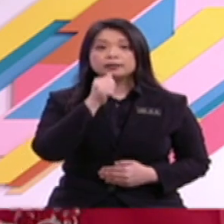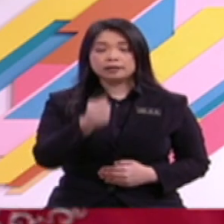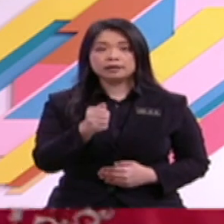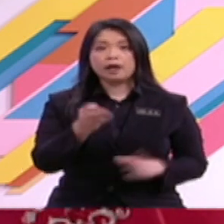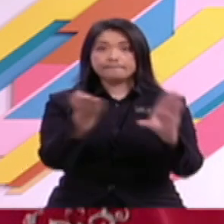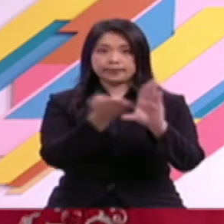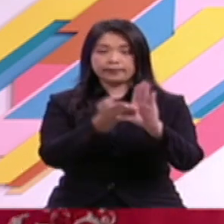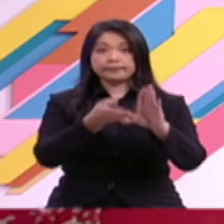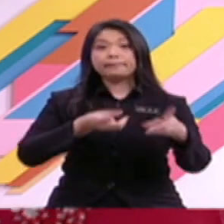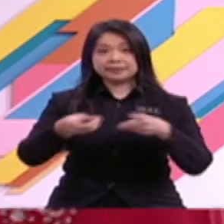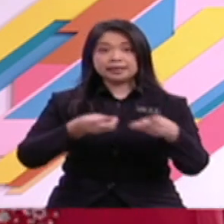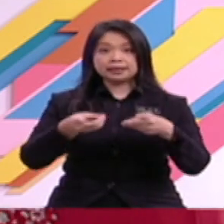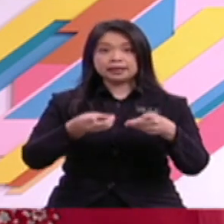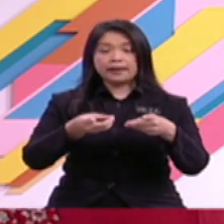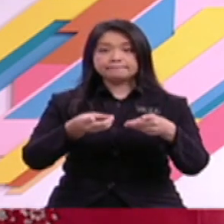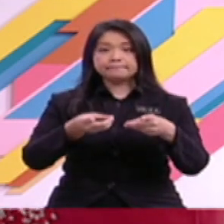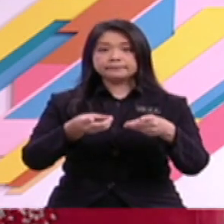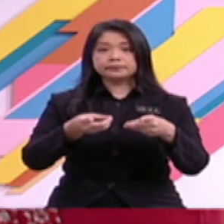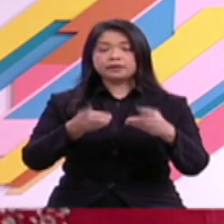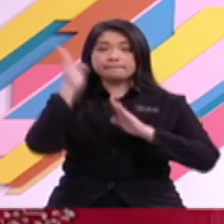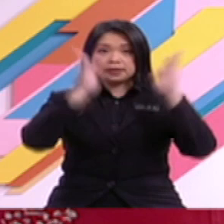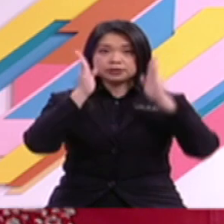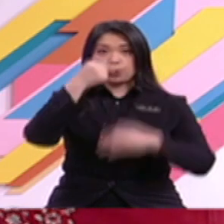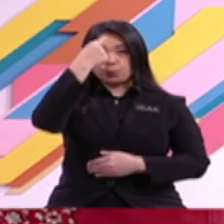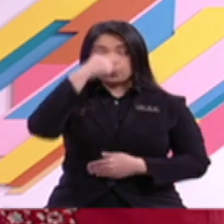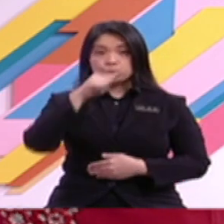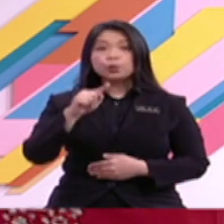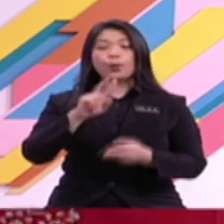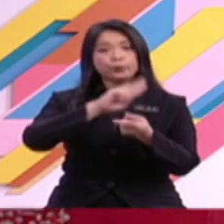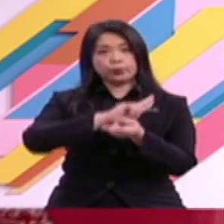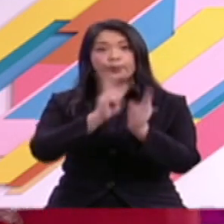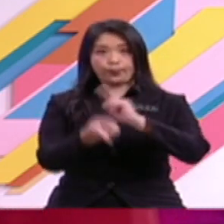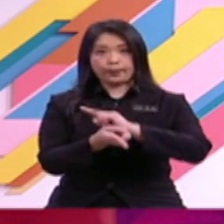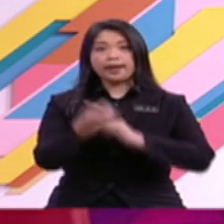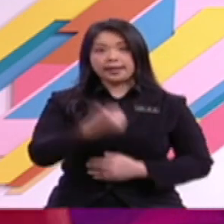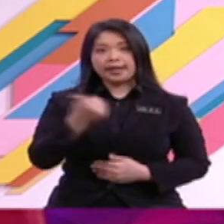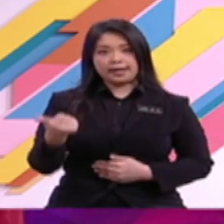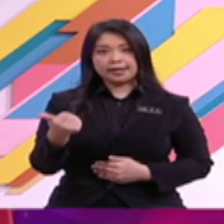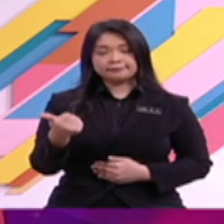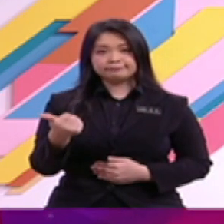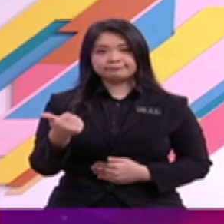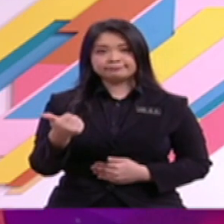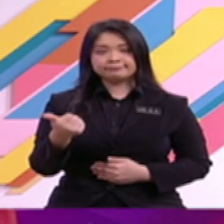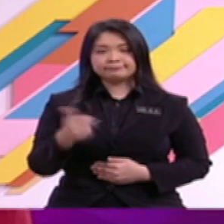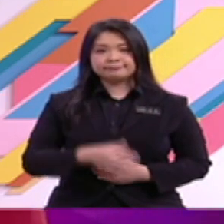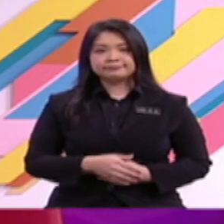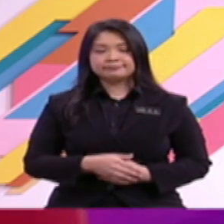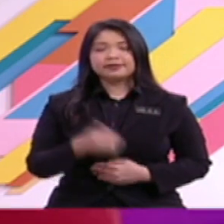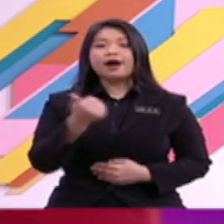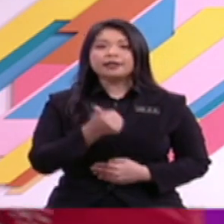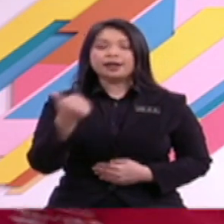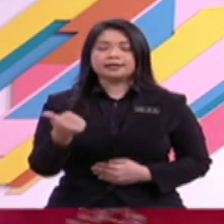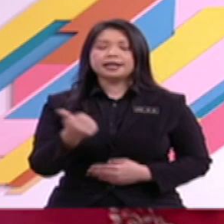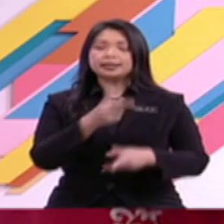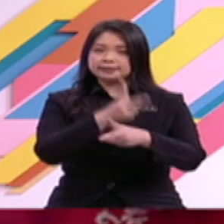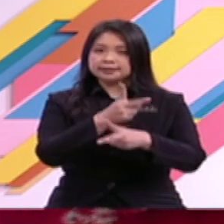Abeng perdagangan di Indonesia untuk mengubah ala-ala inilah oke itu Alex